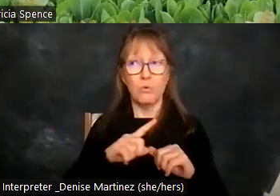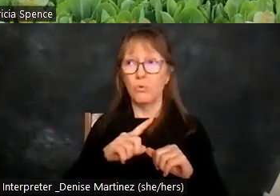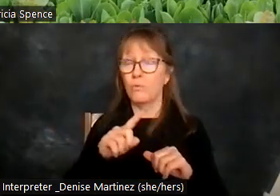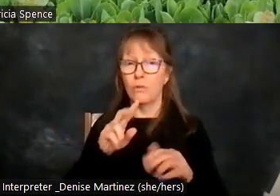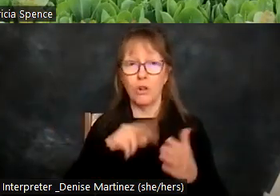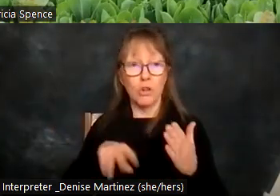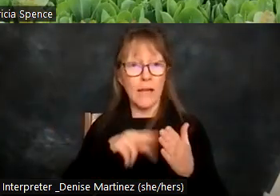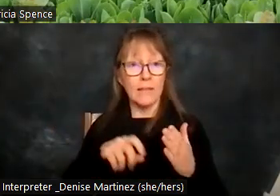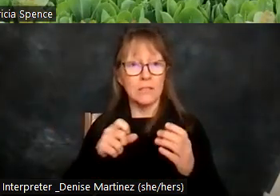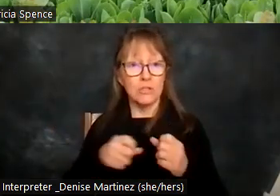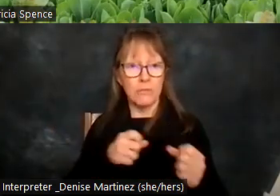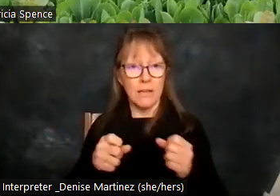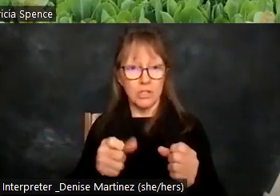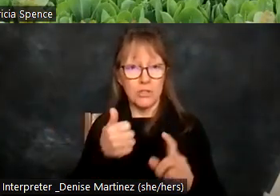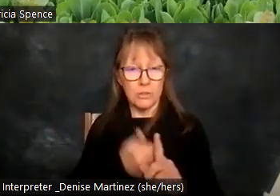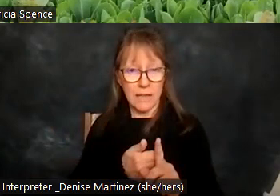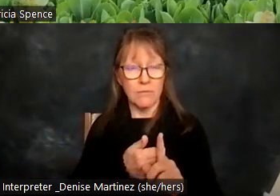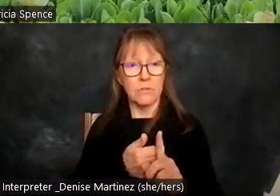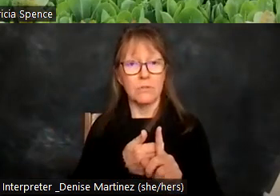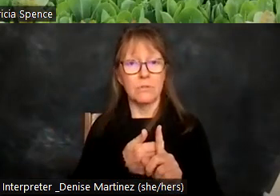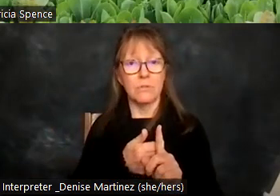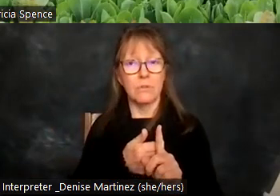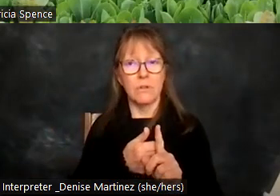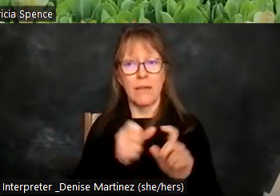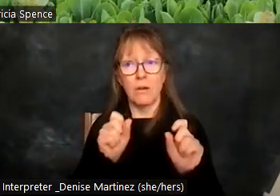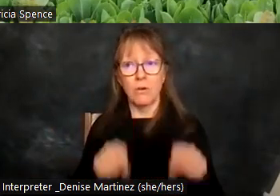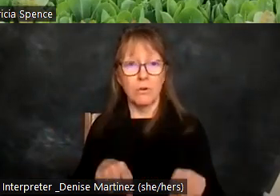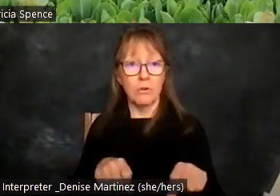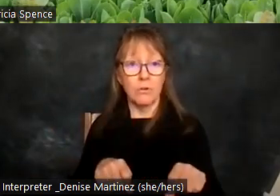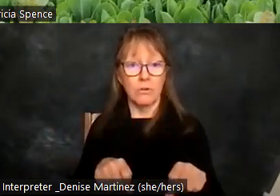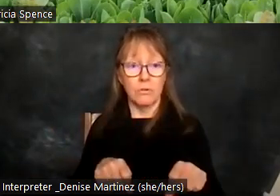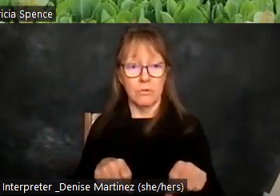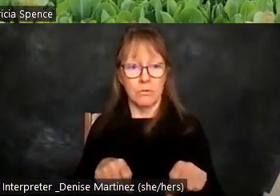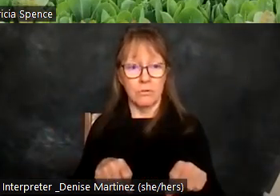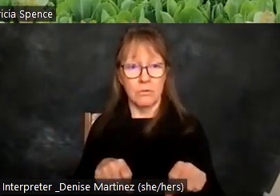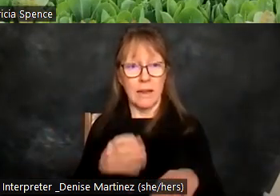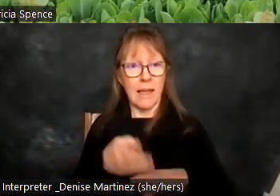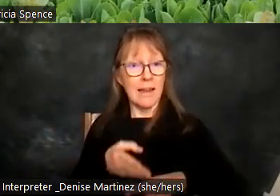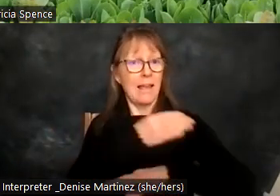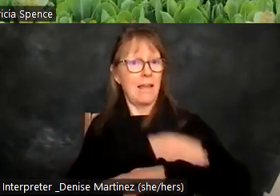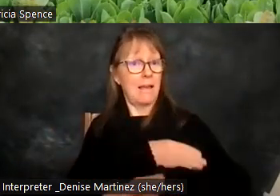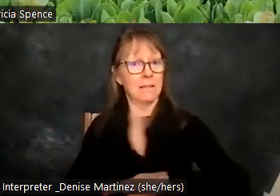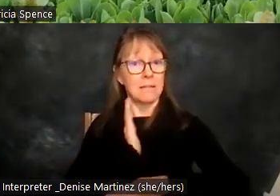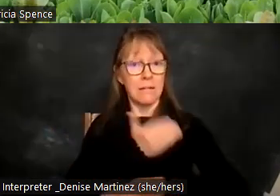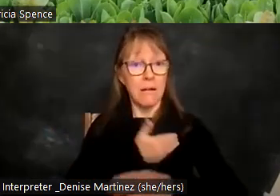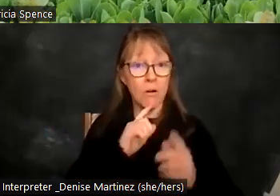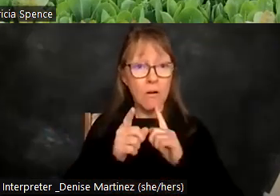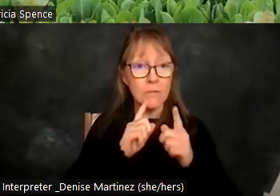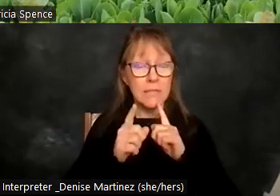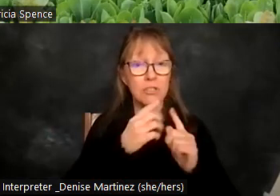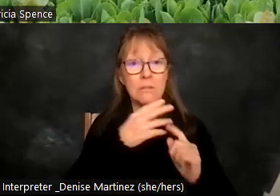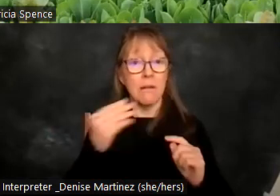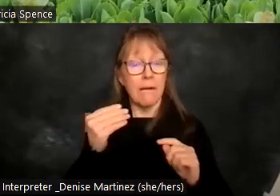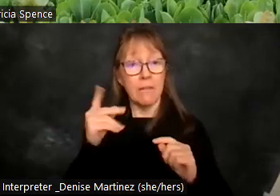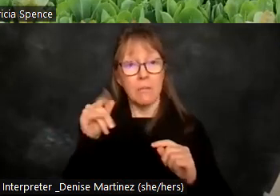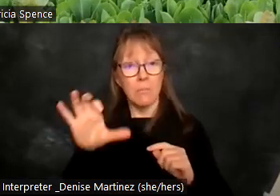strategy themselves that ou bien qui a une stratégie ou même personnellement qui est capable you know, enhance the conversation or even the public comment as it